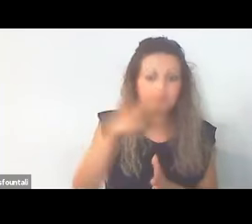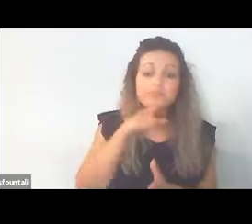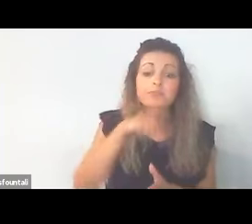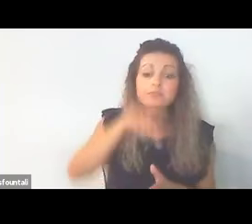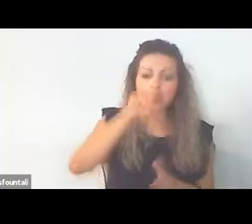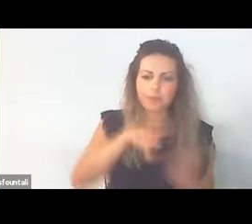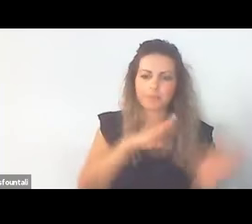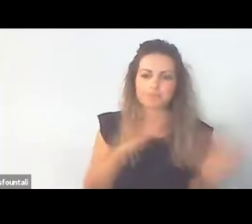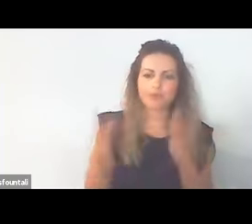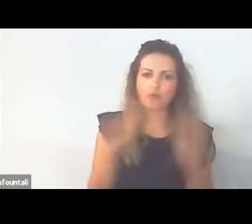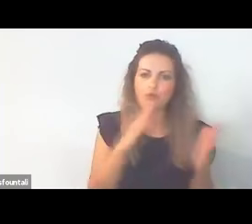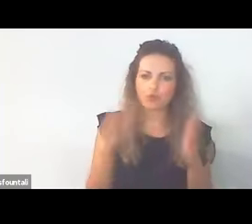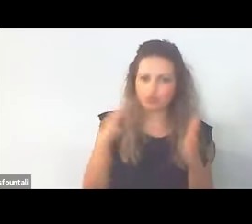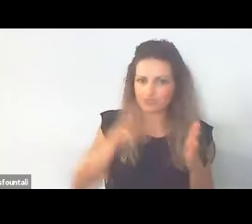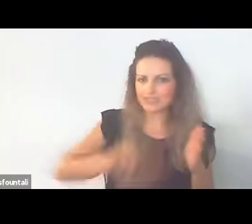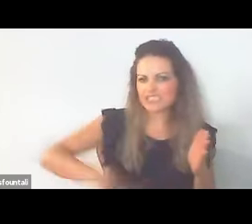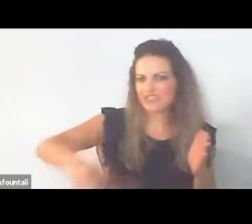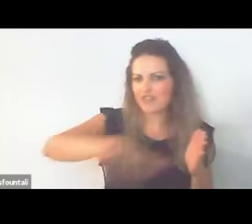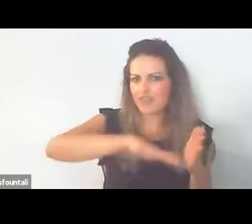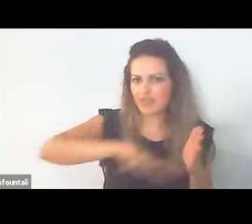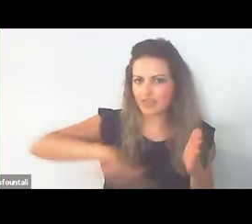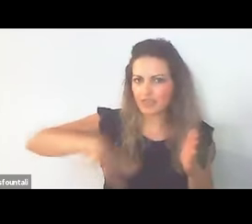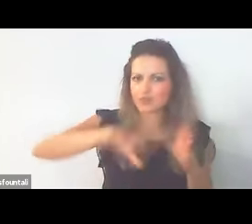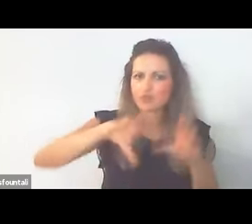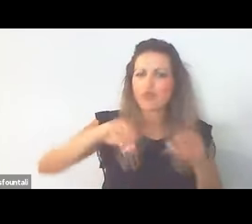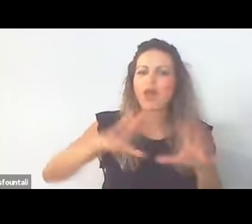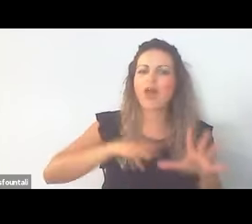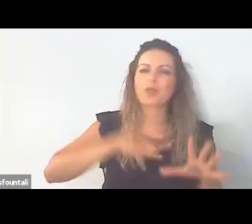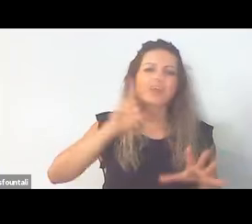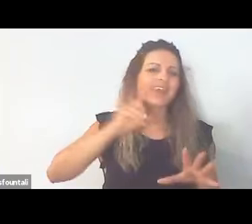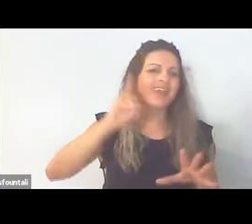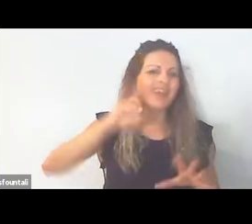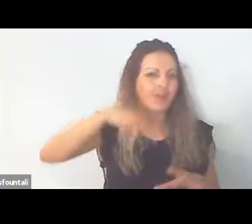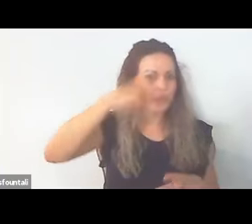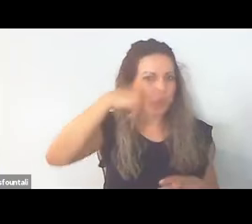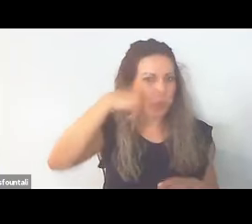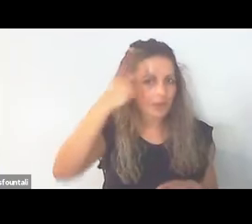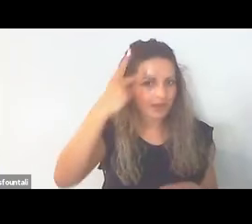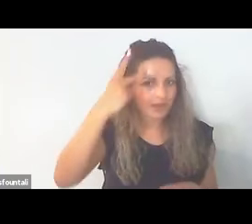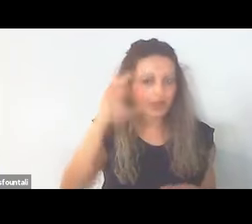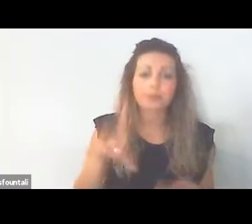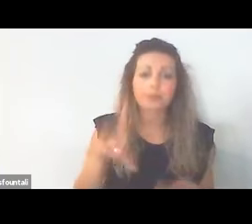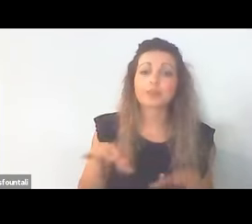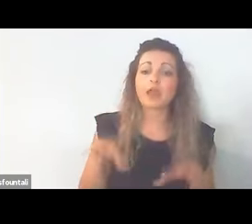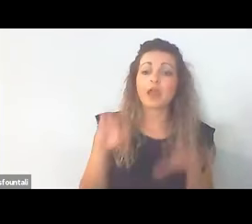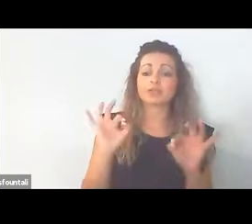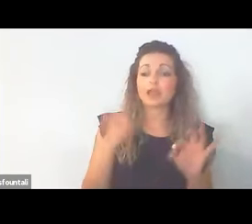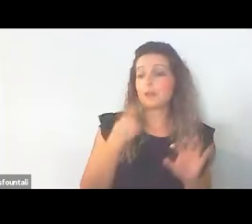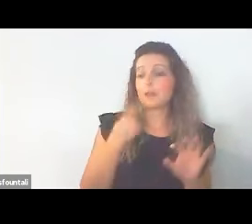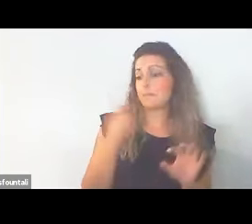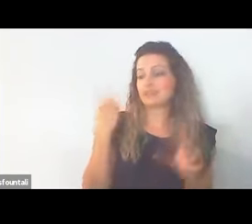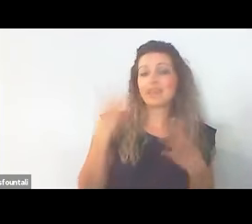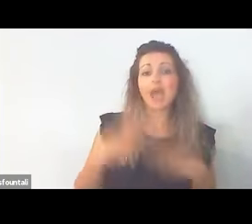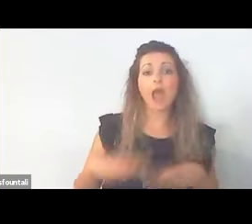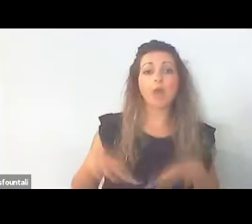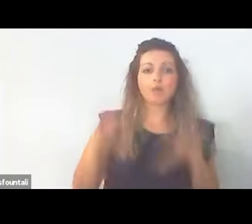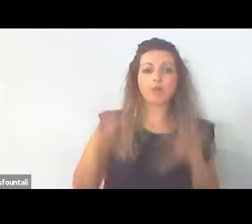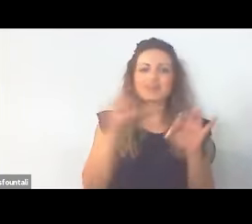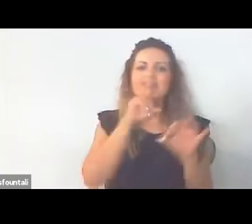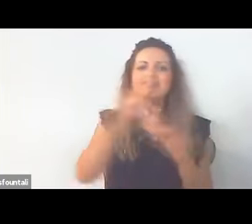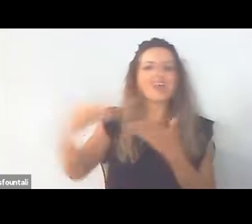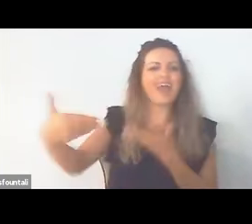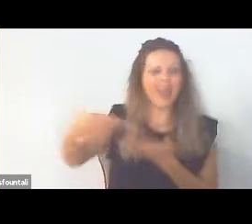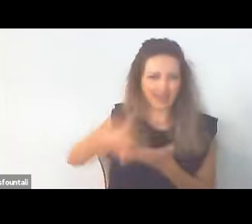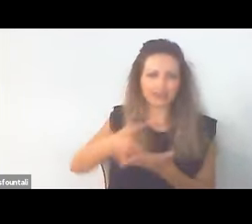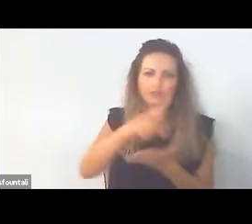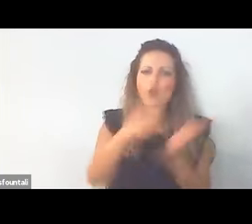γυναικεία δικαιώματα. Ωστόσο, για μας εξ αρχής στην εκστρατεία αυτή, αυτό το αίτημα, μια νομοθετική